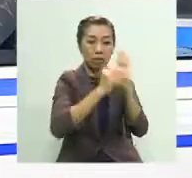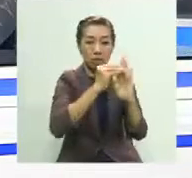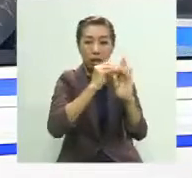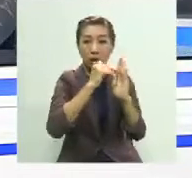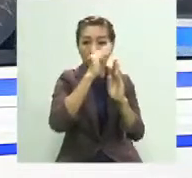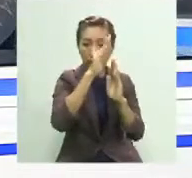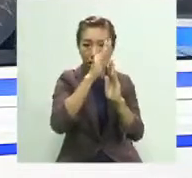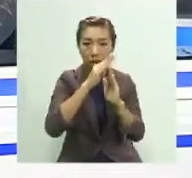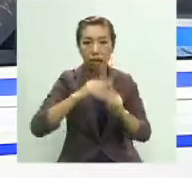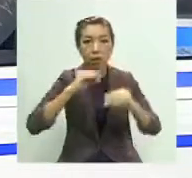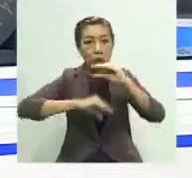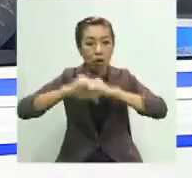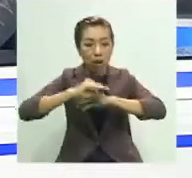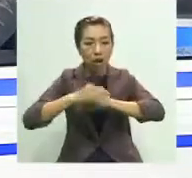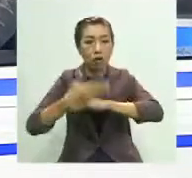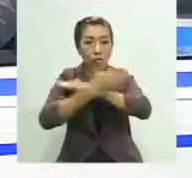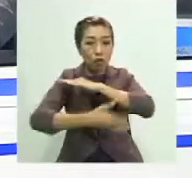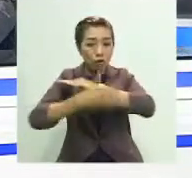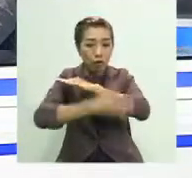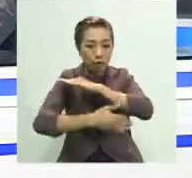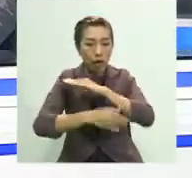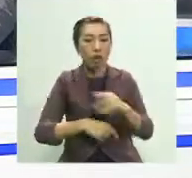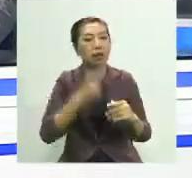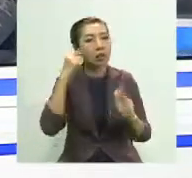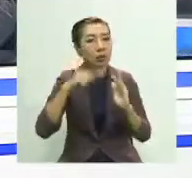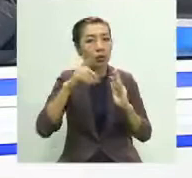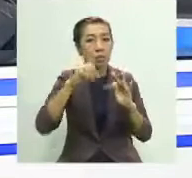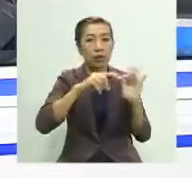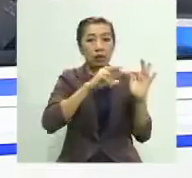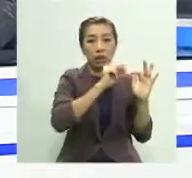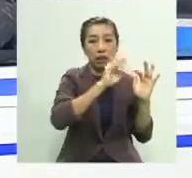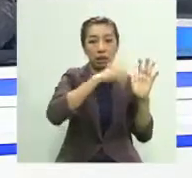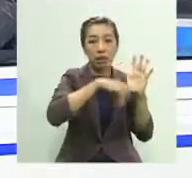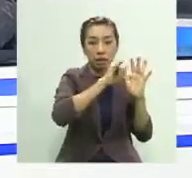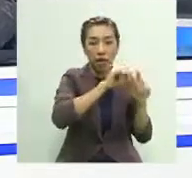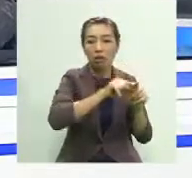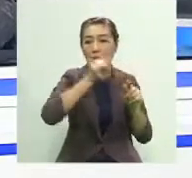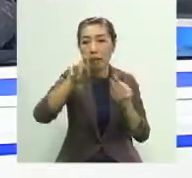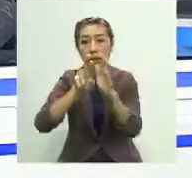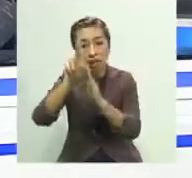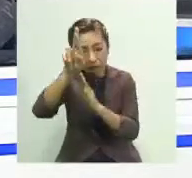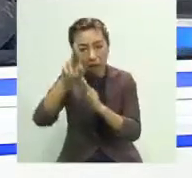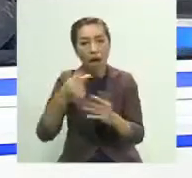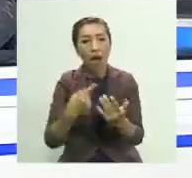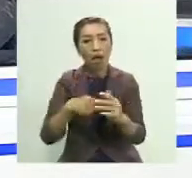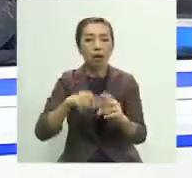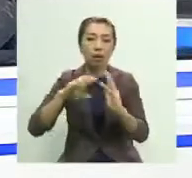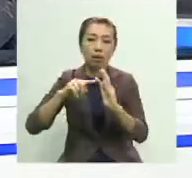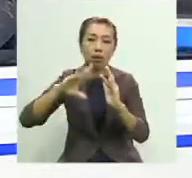อนุมัติโครงการรถไฟทางคู่เด่นชัยเชียงรายเชียงของนะคะก็คาดว่าจะพร้อมเปิดให้บริการ